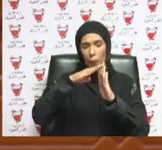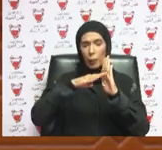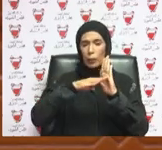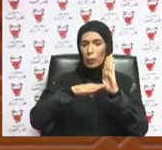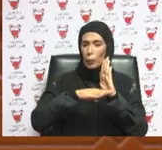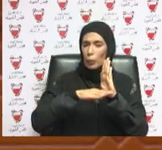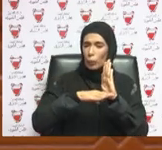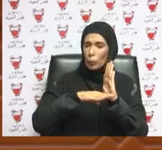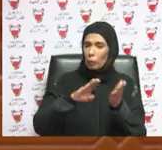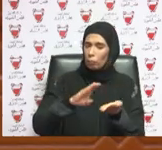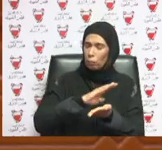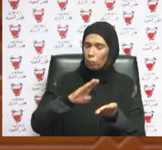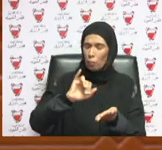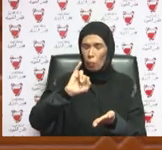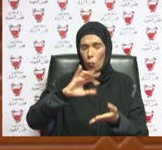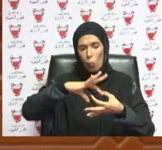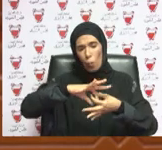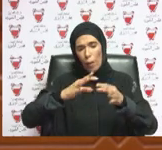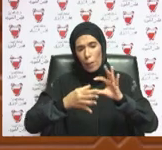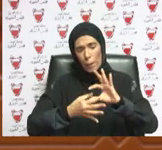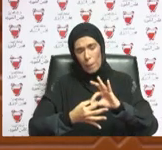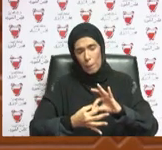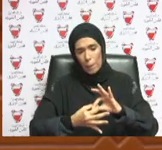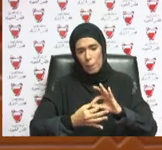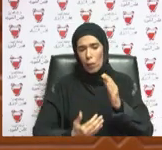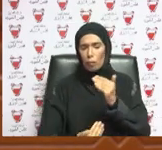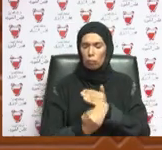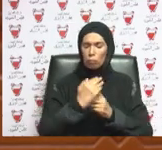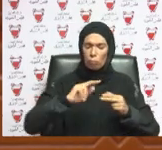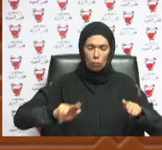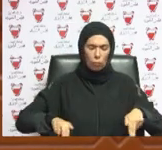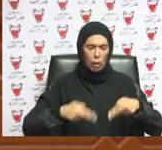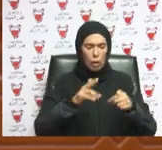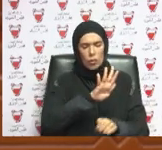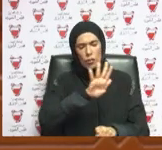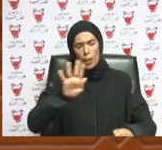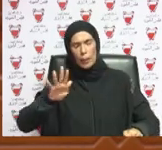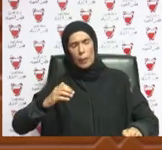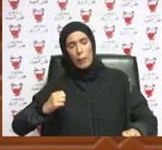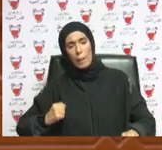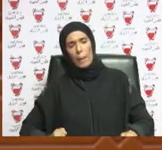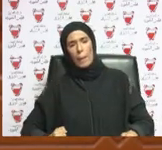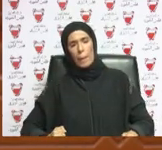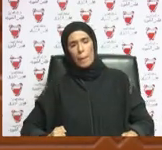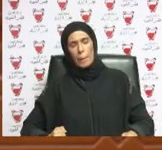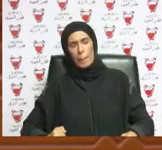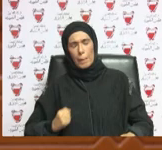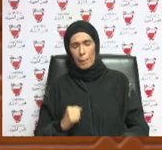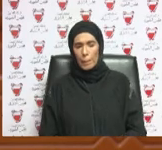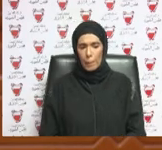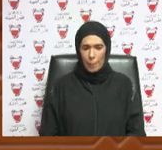وأجهزة ومؤسسات حديثة يفتخر بها الشعب البحريني المعطى.